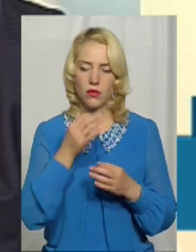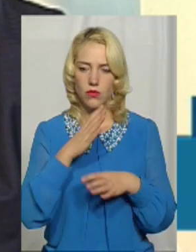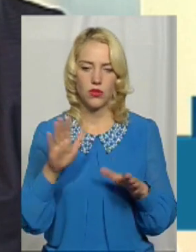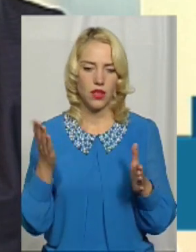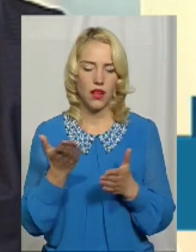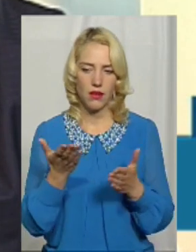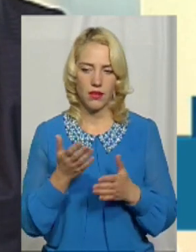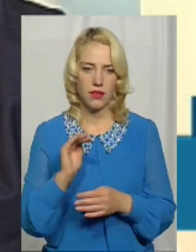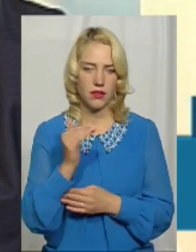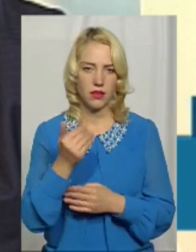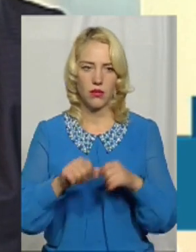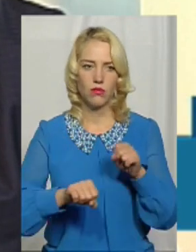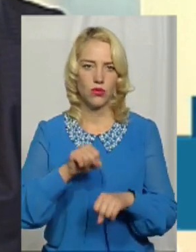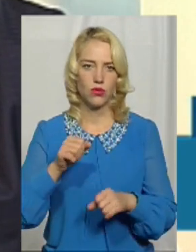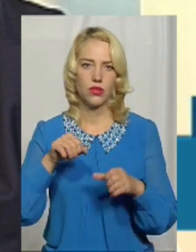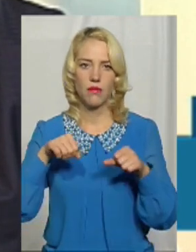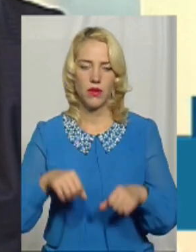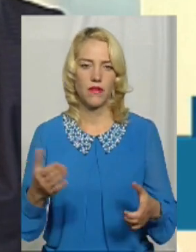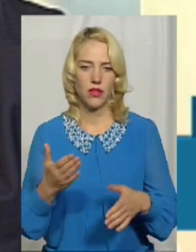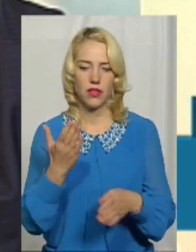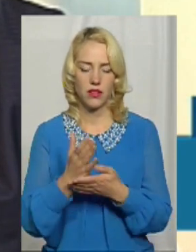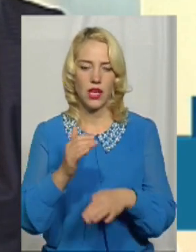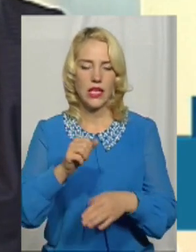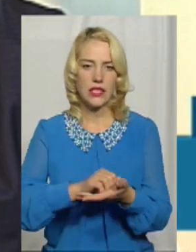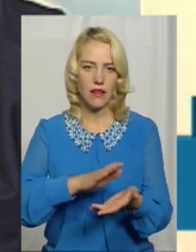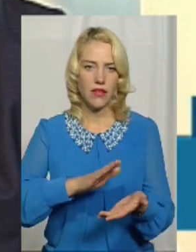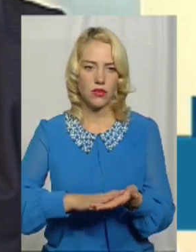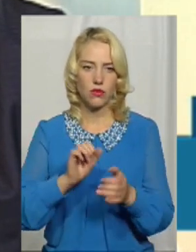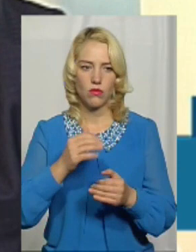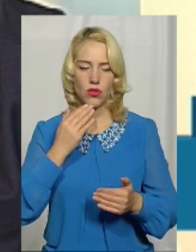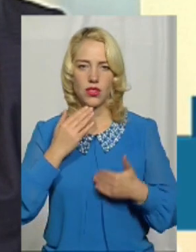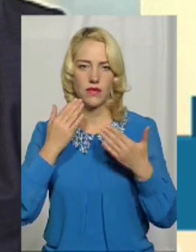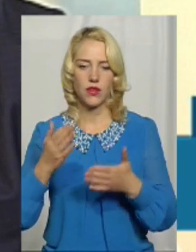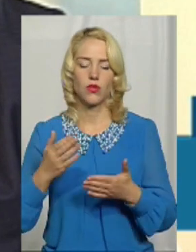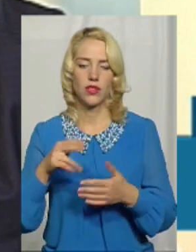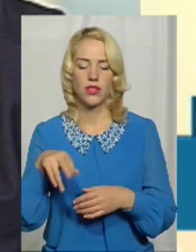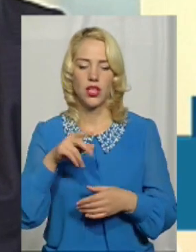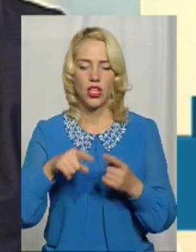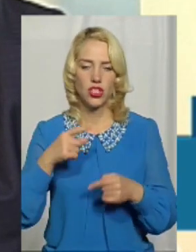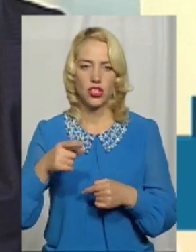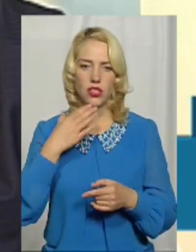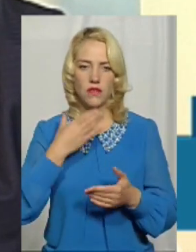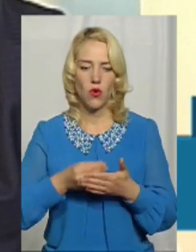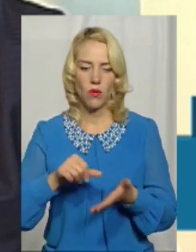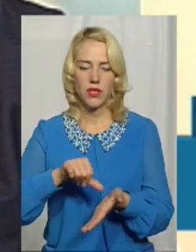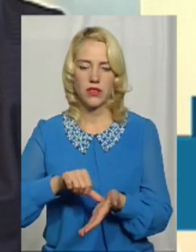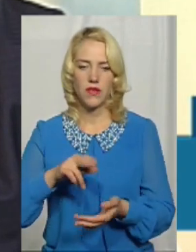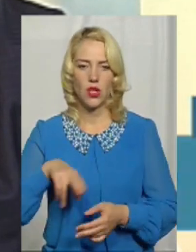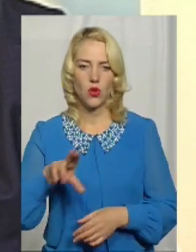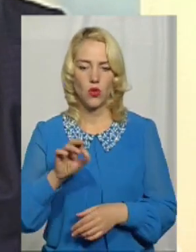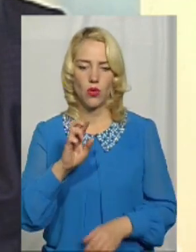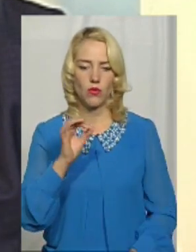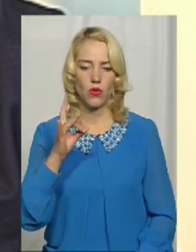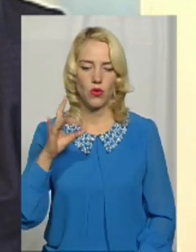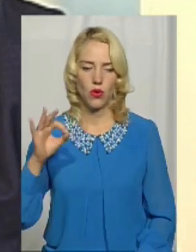порушення прав якої є зафіксованим, може звернутися через свого представника до місцевого центру, до